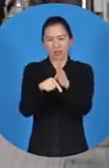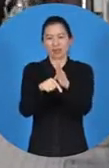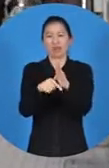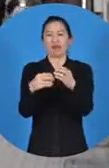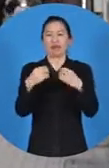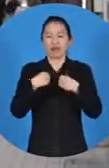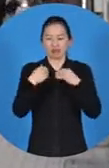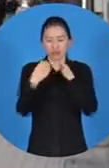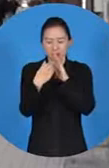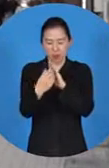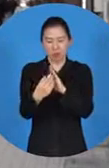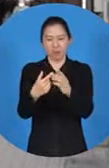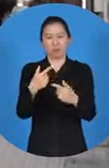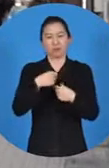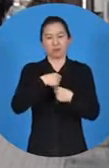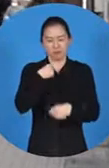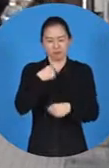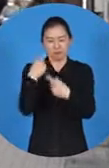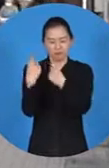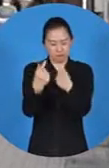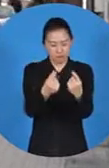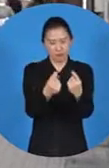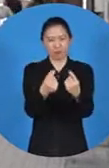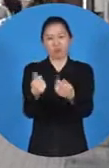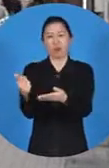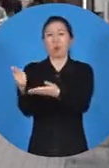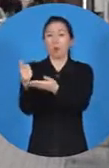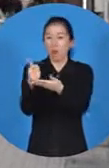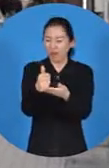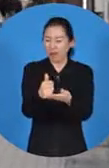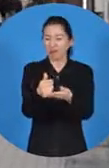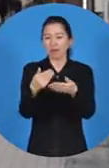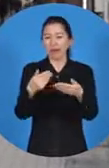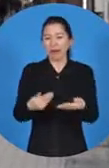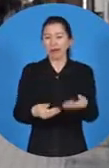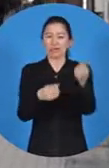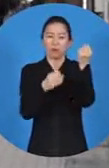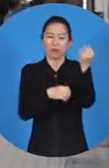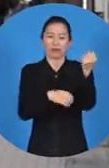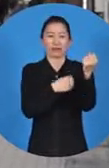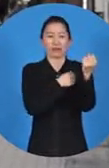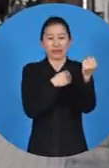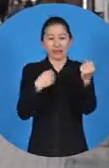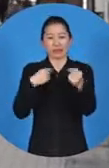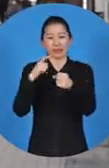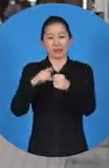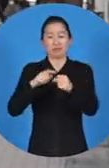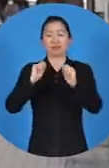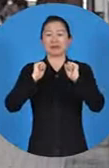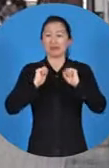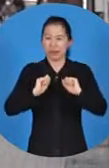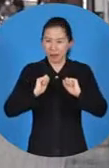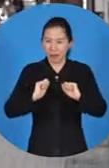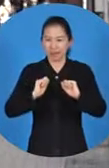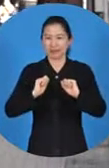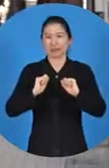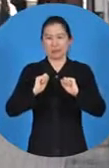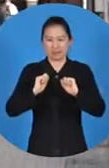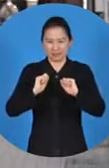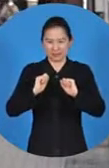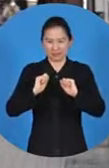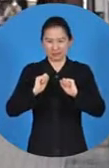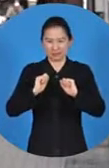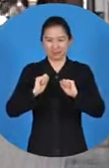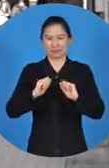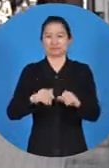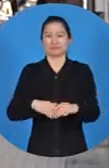ナの影響の中、感染防止対策を徹底的に行い、お客様が安心して買い物ができるように頑張っているそうです